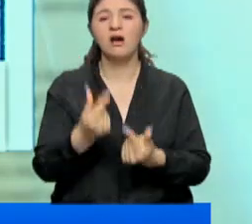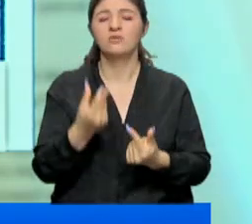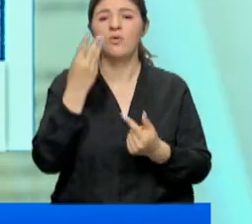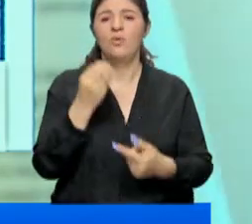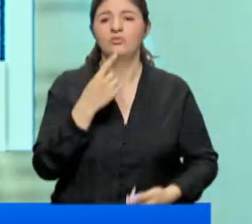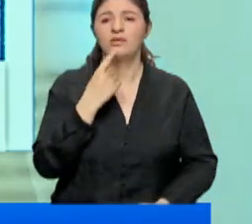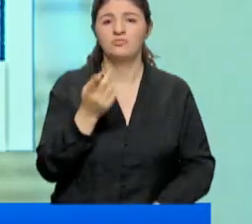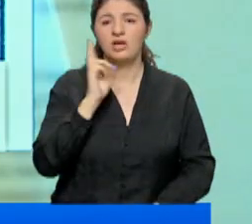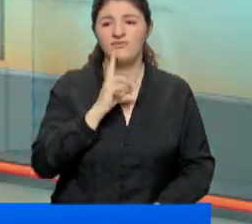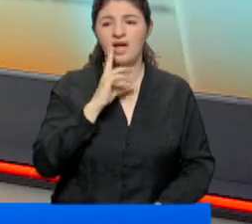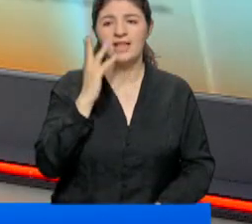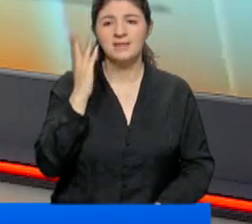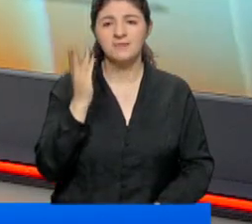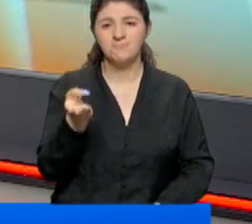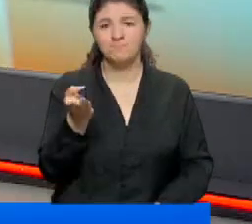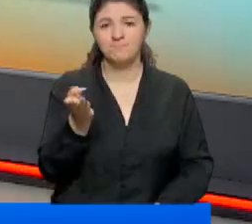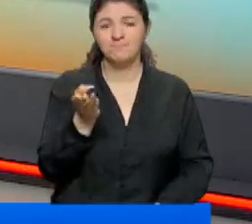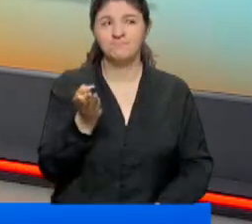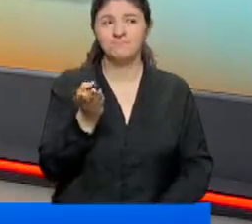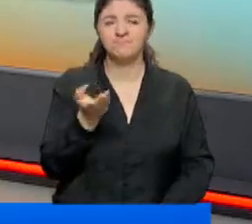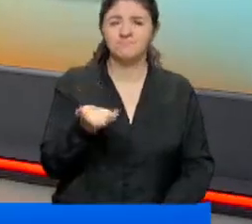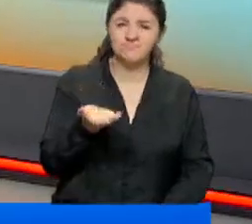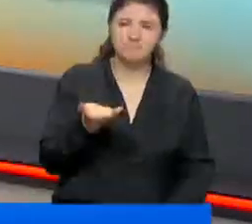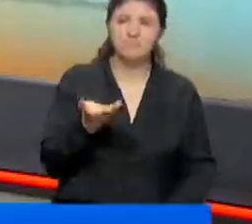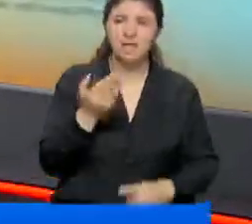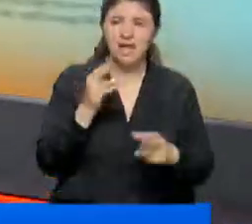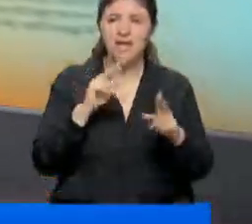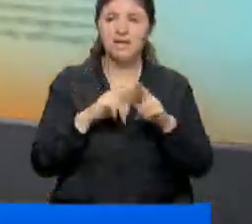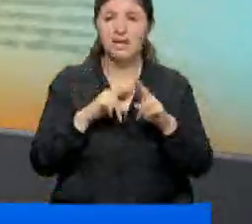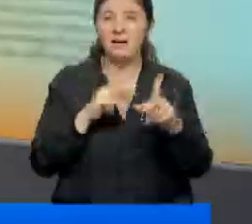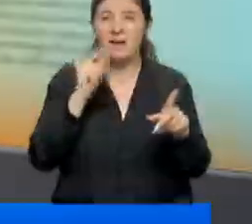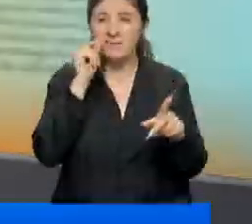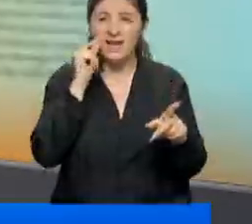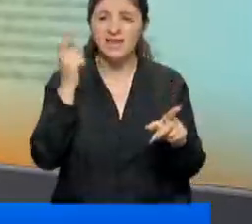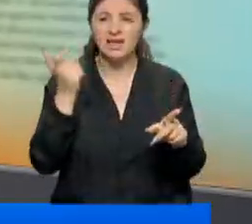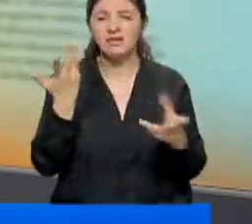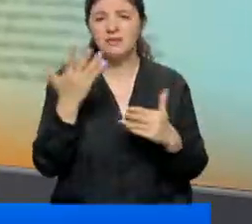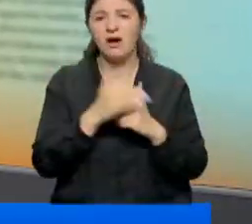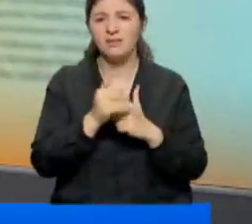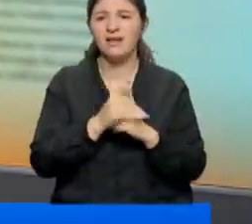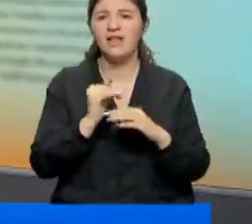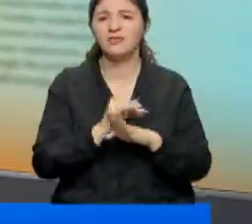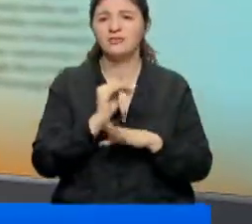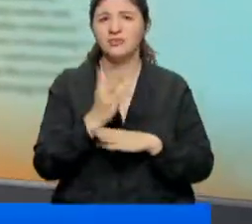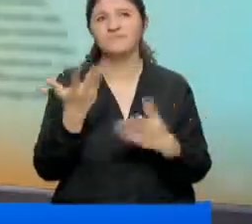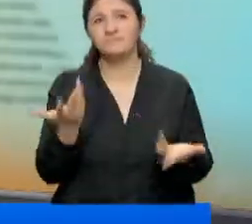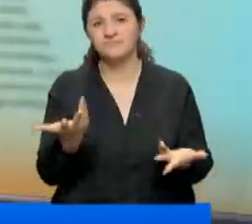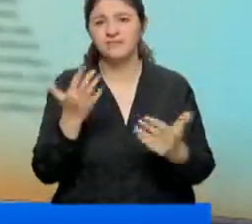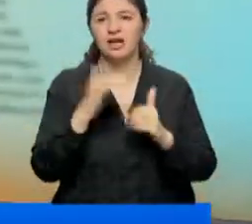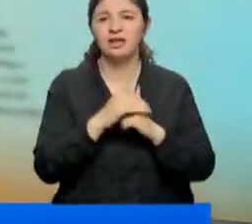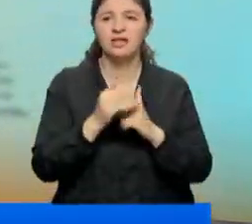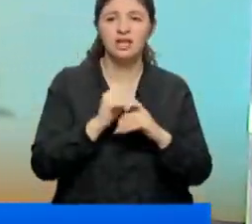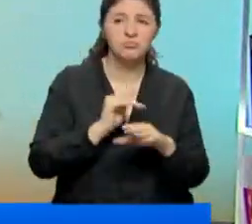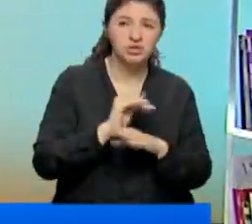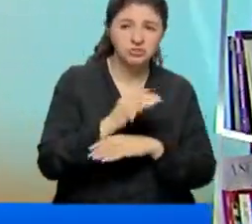azaldı demiş efendimizi Yani eğer Kemal Bey nerede Tamam Antalya'da yaşıyor Hani